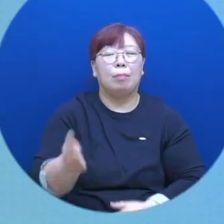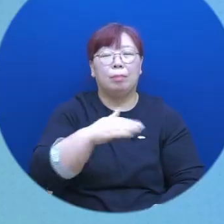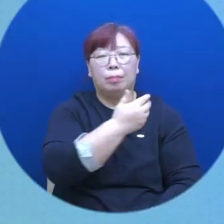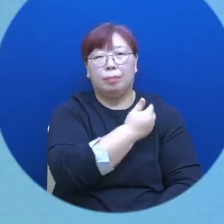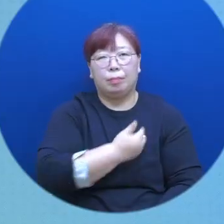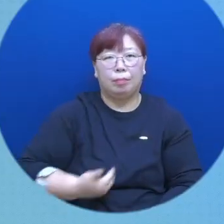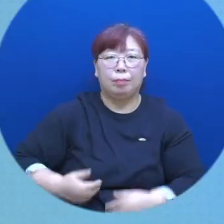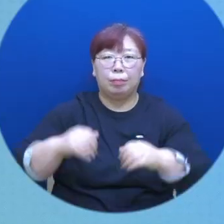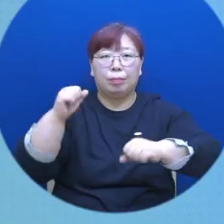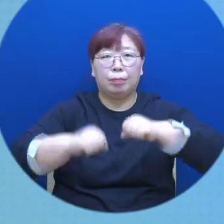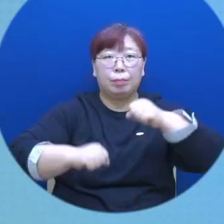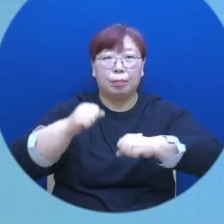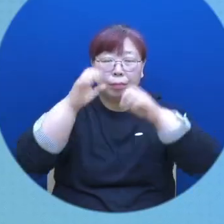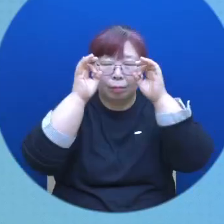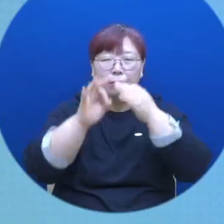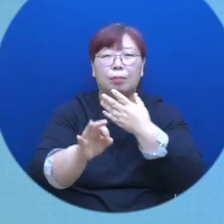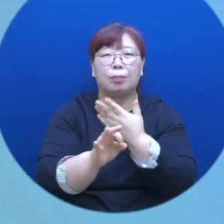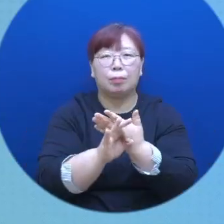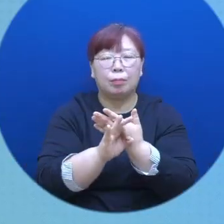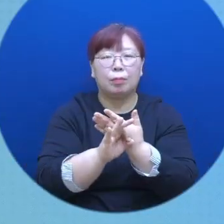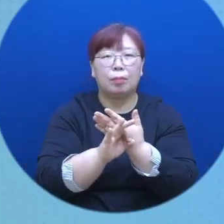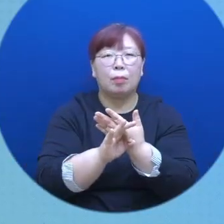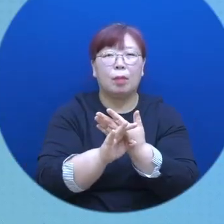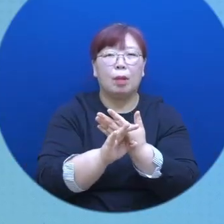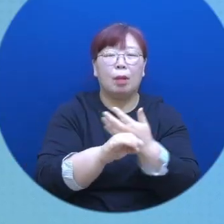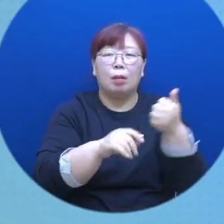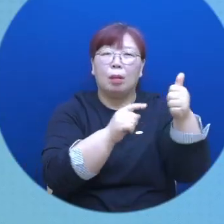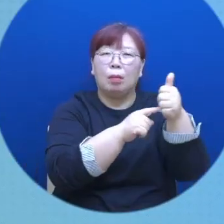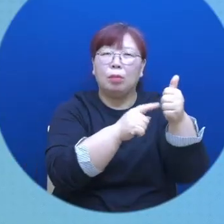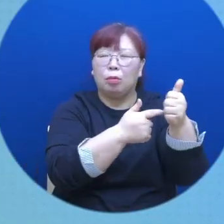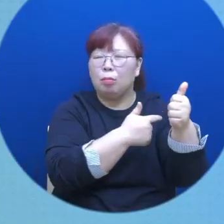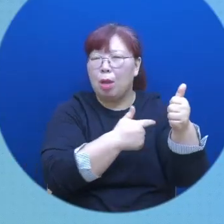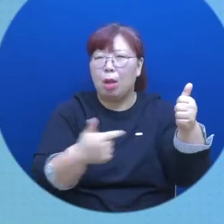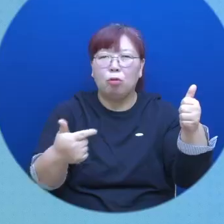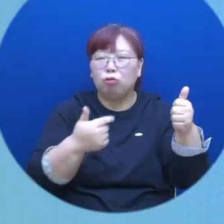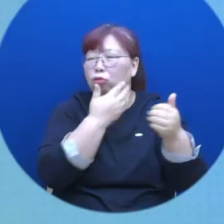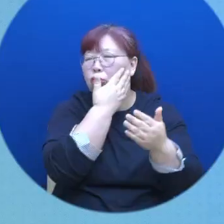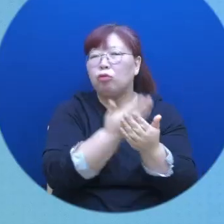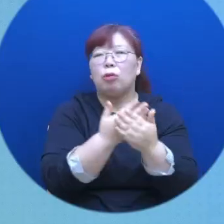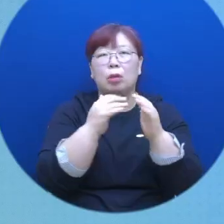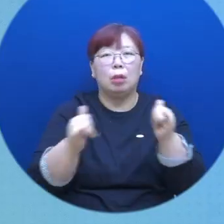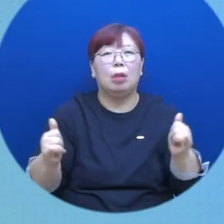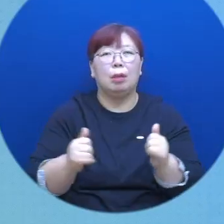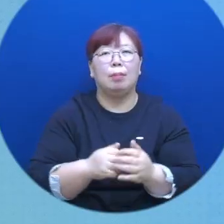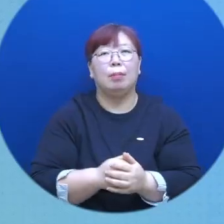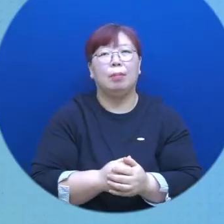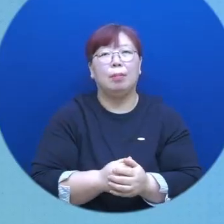사도행전에서 고넬료는 매우 중요한 인물이에요. 왜?